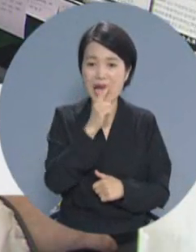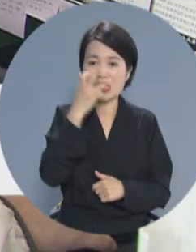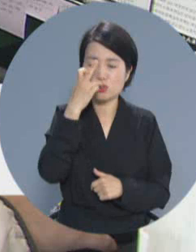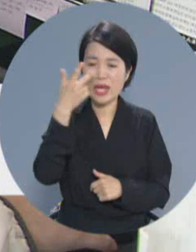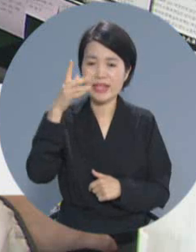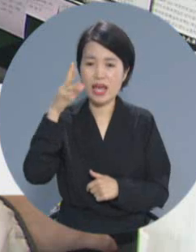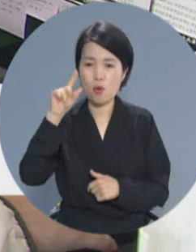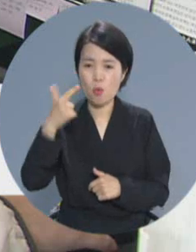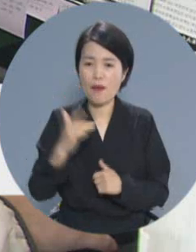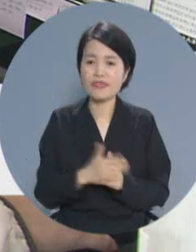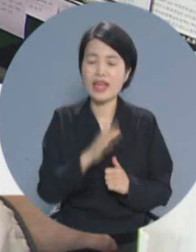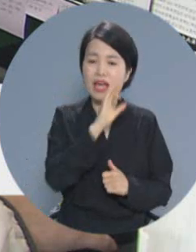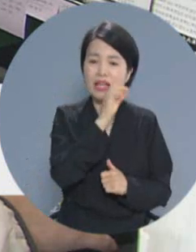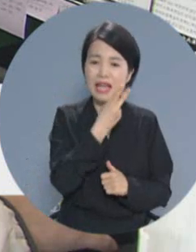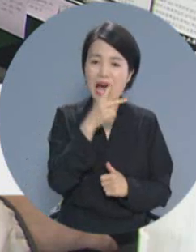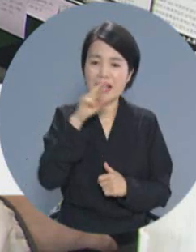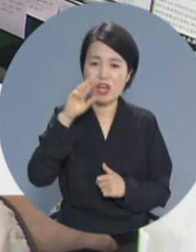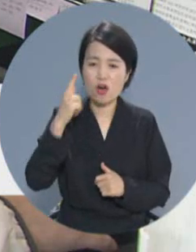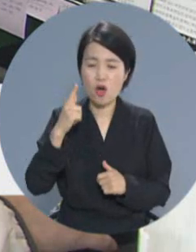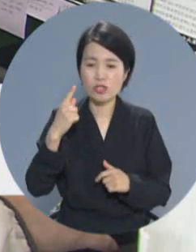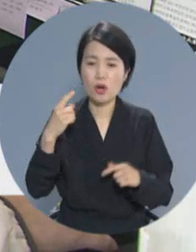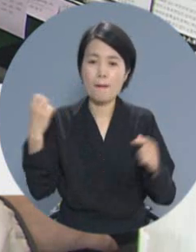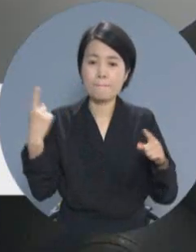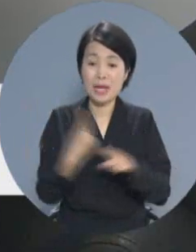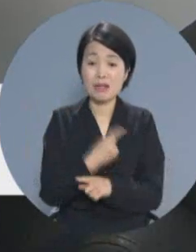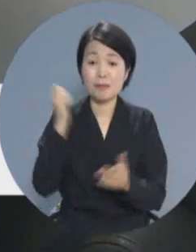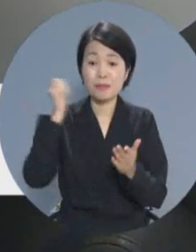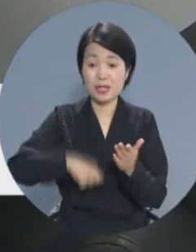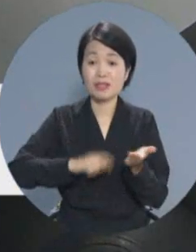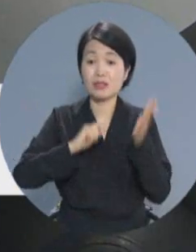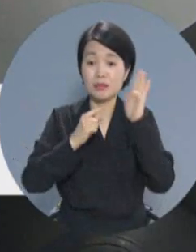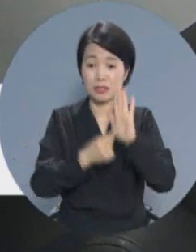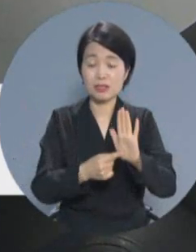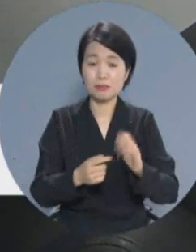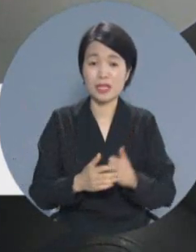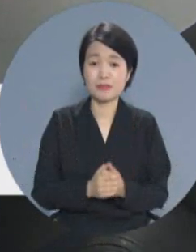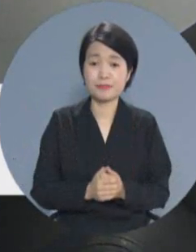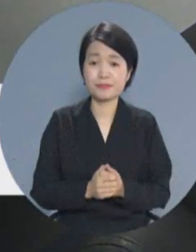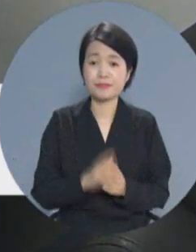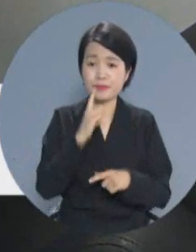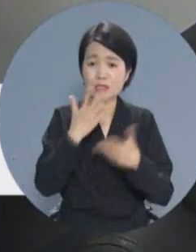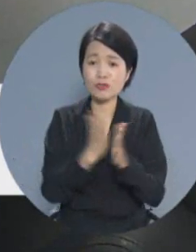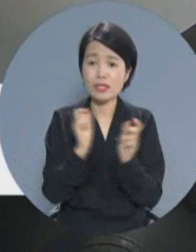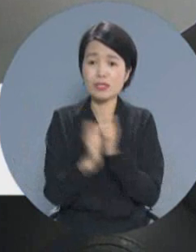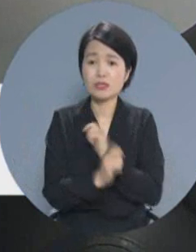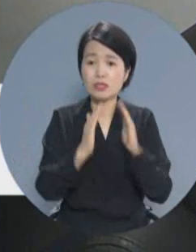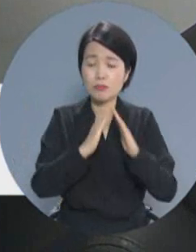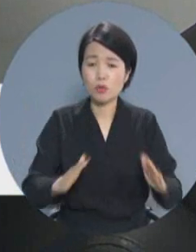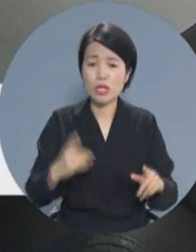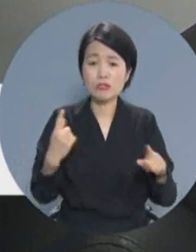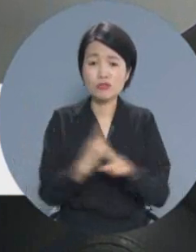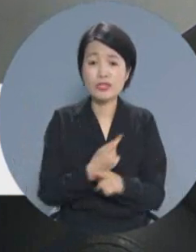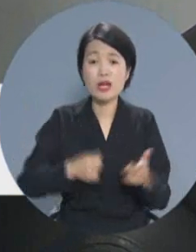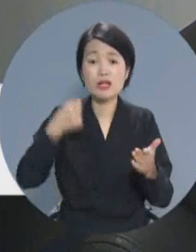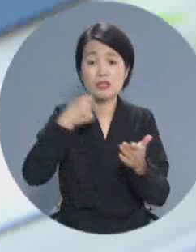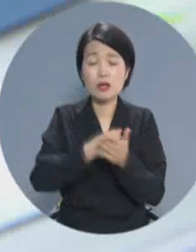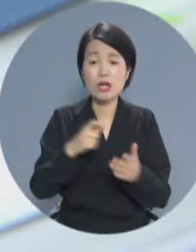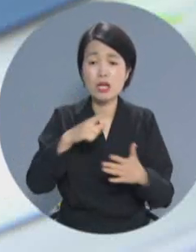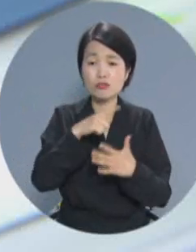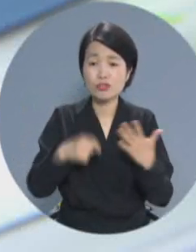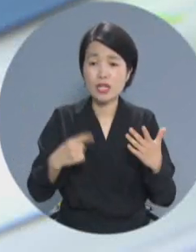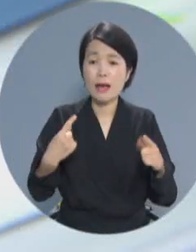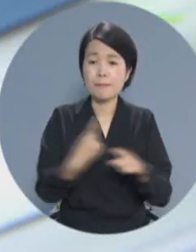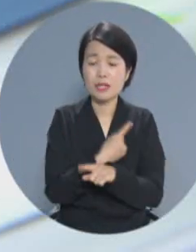최대원, 다 안영헌 후보로 수정 의결했다고 밝혔습니다. 민주당 전남도당은 이번 수정 의결로 순위가